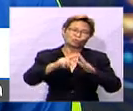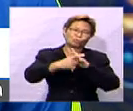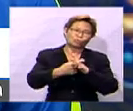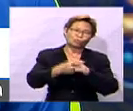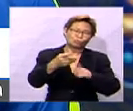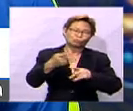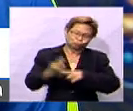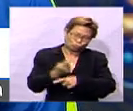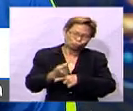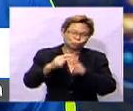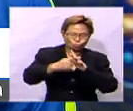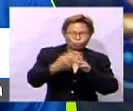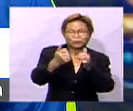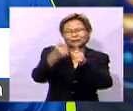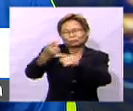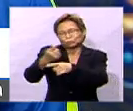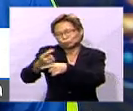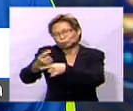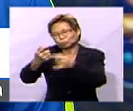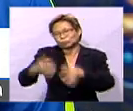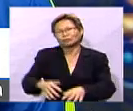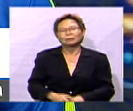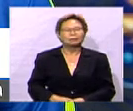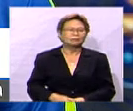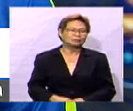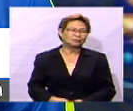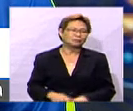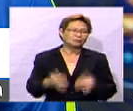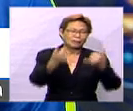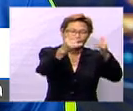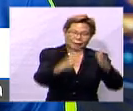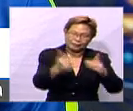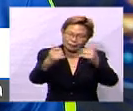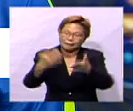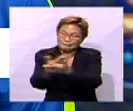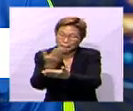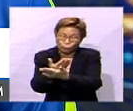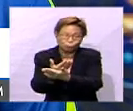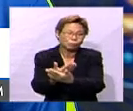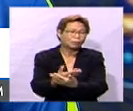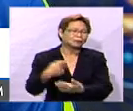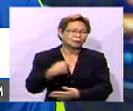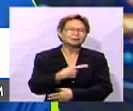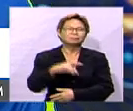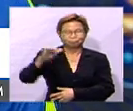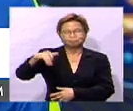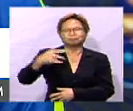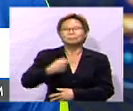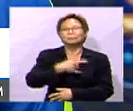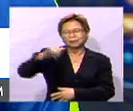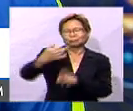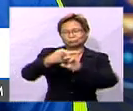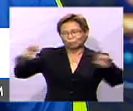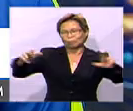progress dengan training, kemudian kita tengah set up player-player yang baru terutama dia. Kita tak nafikan lah dengan